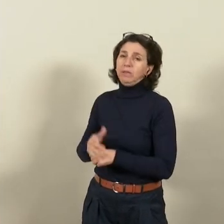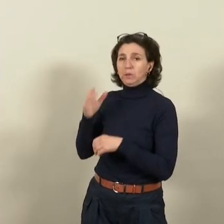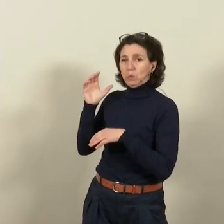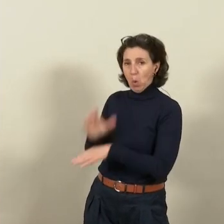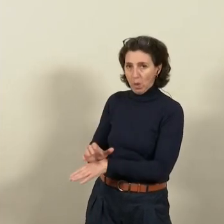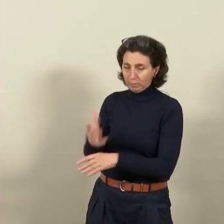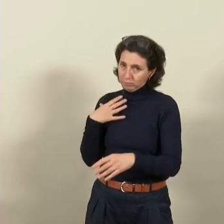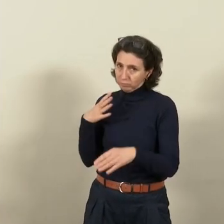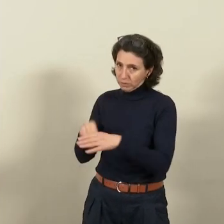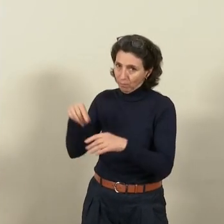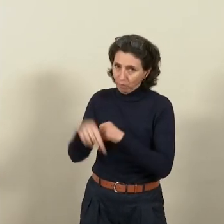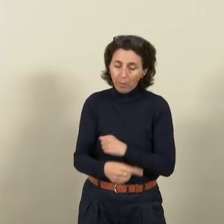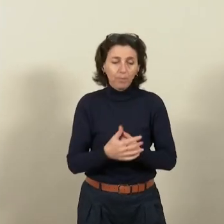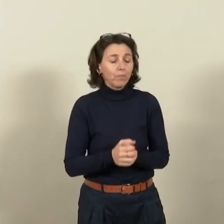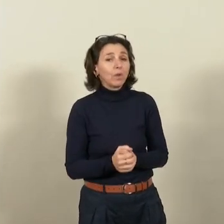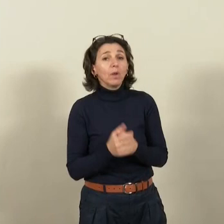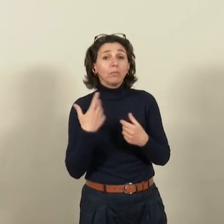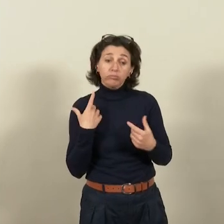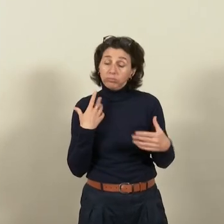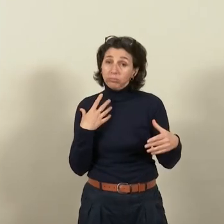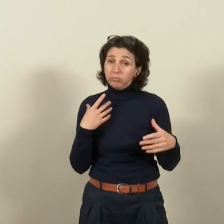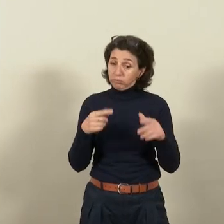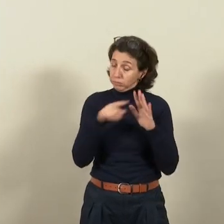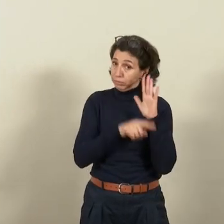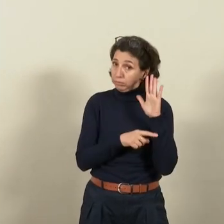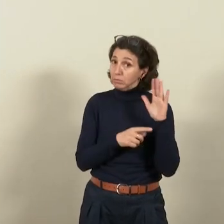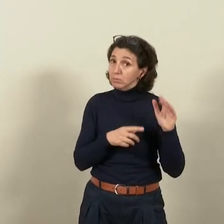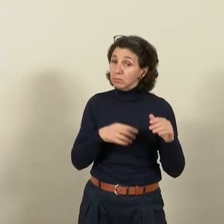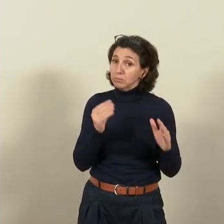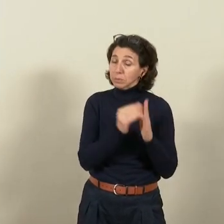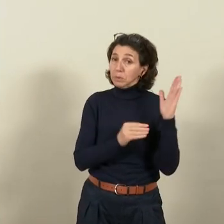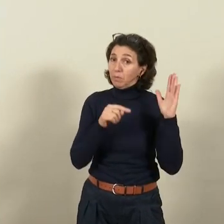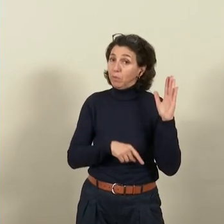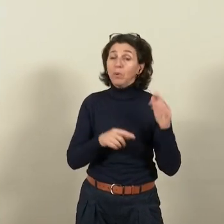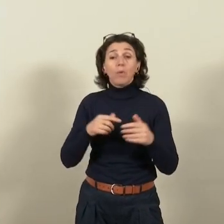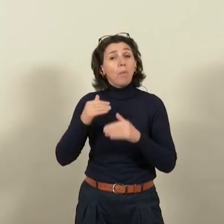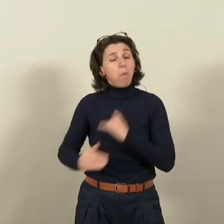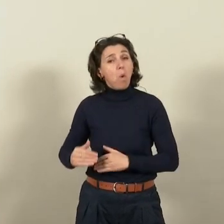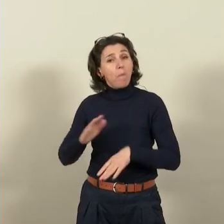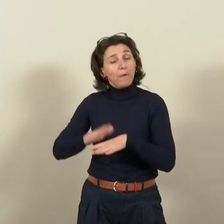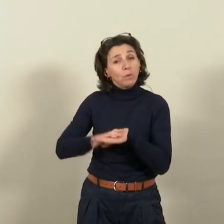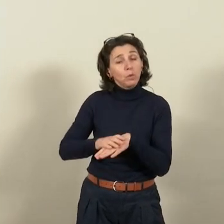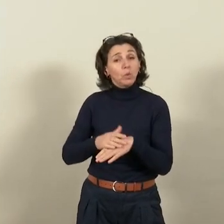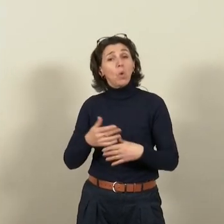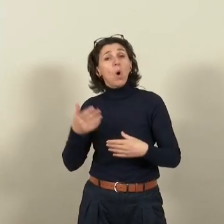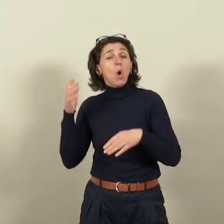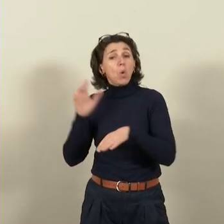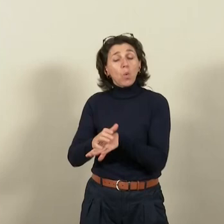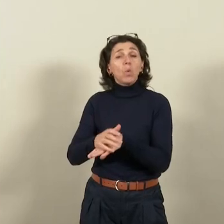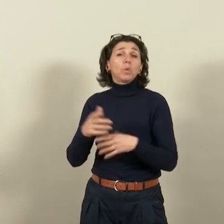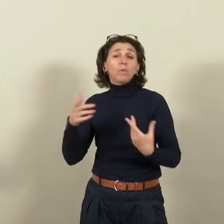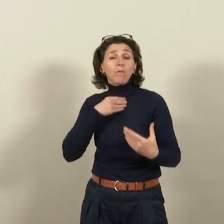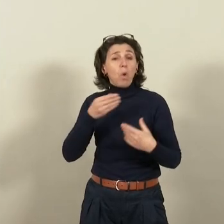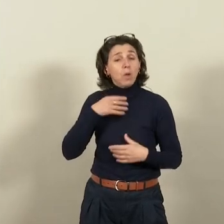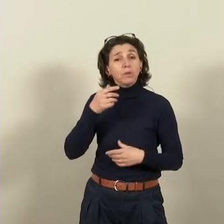général cette conditionnalité s'inscrit dans le plan de prévention de lutte contre les violences sexistes et sexuelles dans le monde du sport que vous